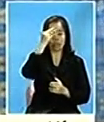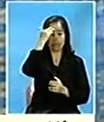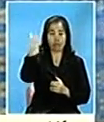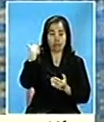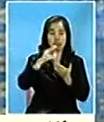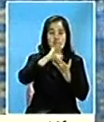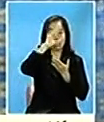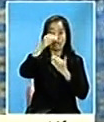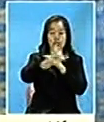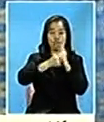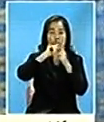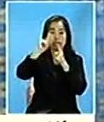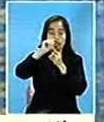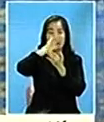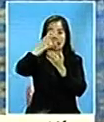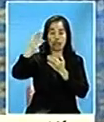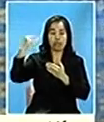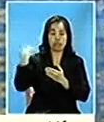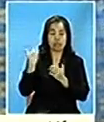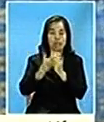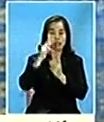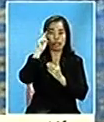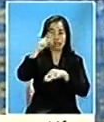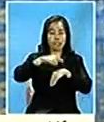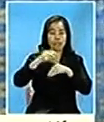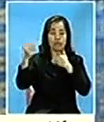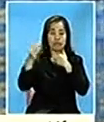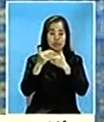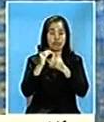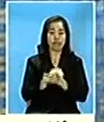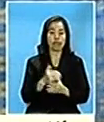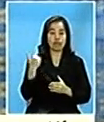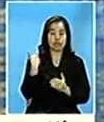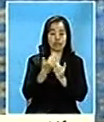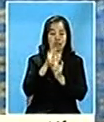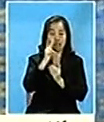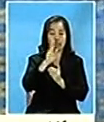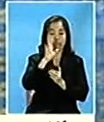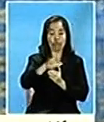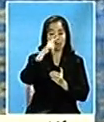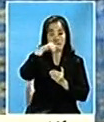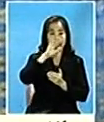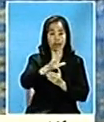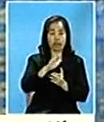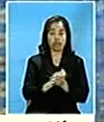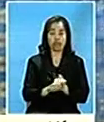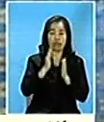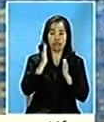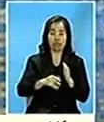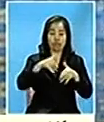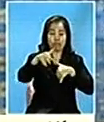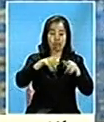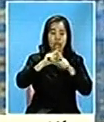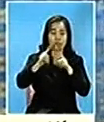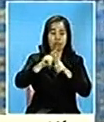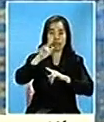ศ 2. ญี่ปุ่นกู้เงินระยะสั้น 3. ญี่ปุ่นกู้เงินในประเทศของตน 4. ประชาชนก็ออมมากโ